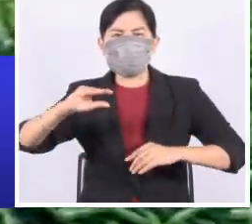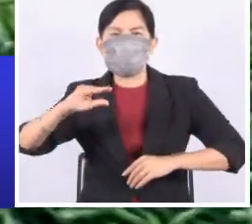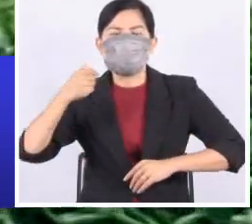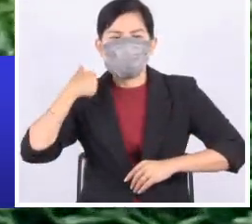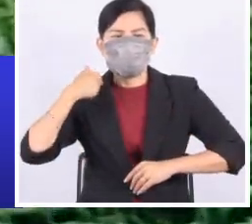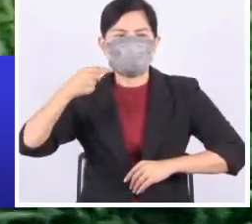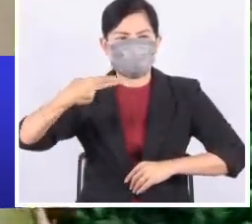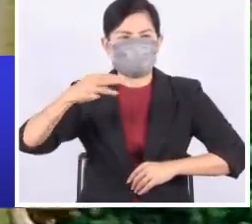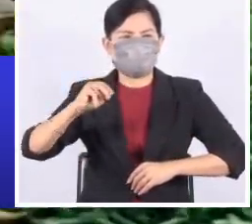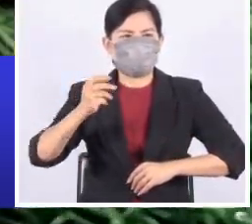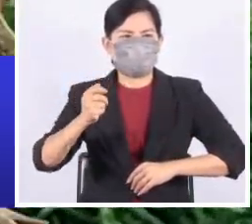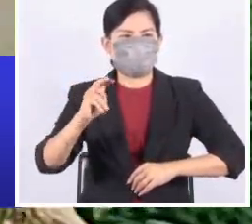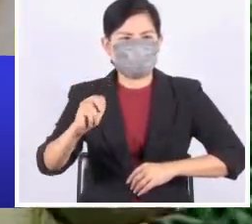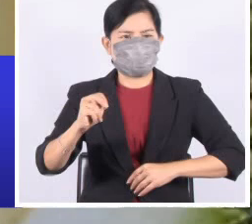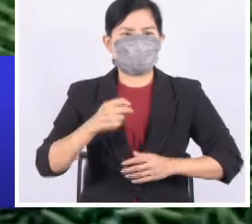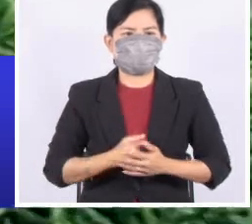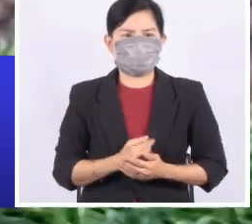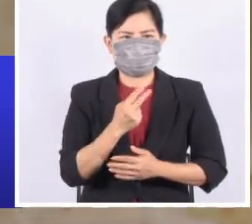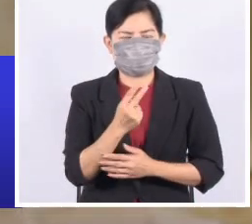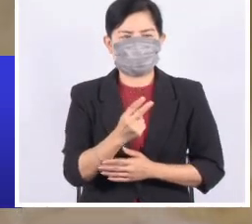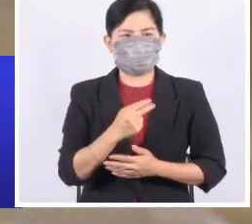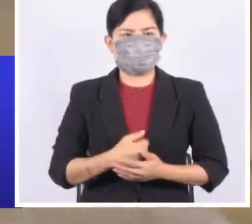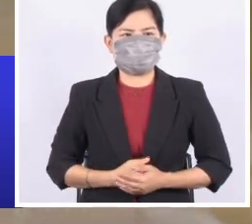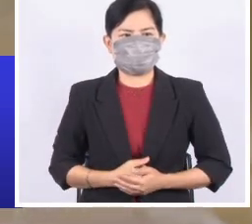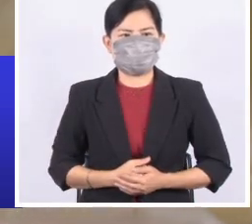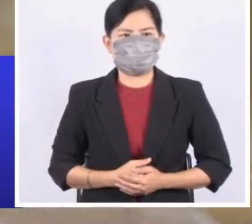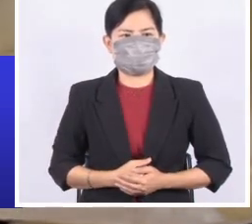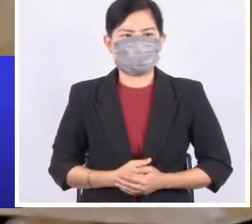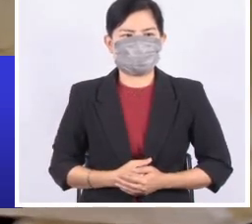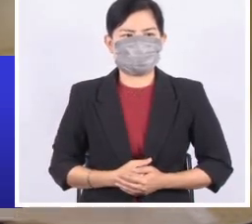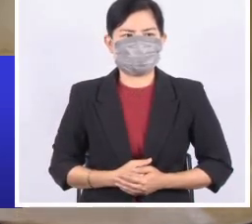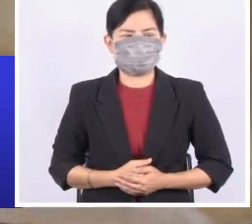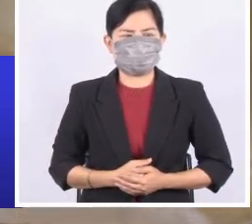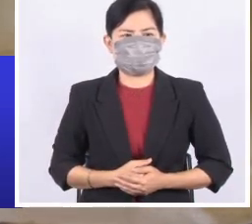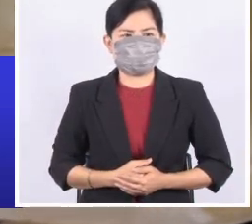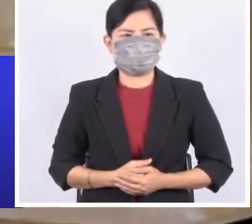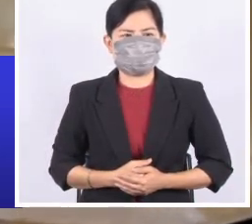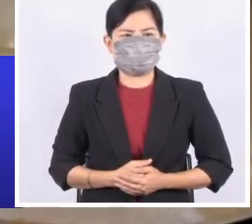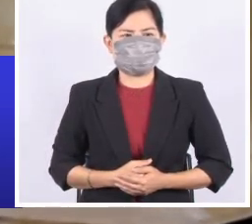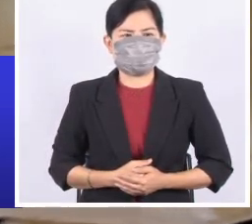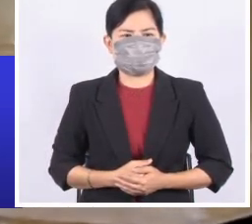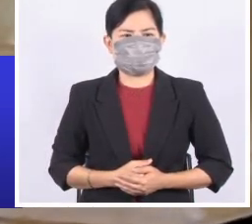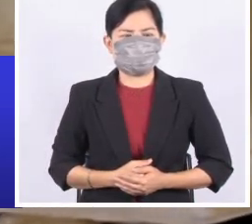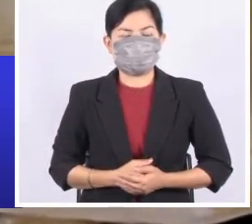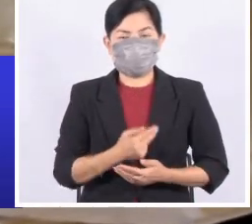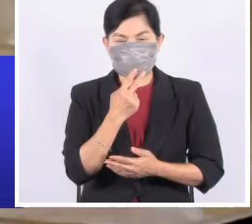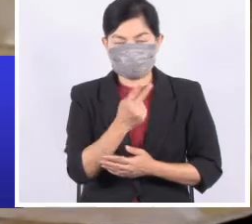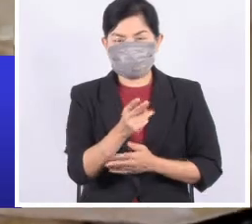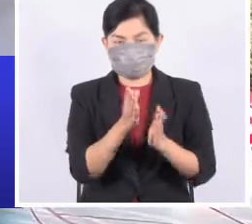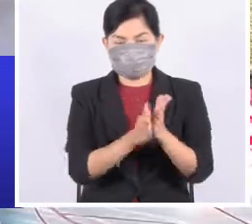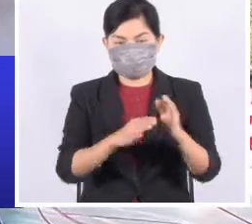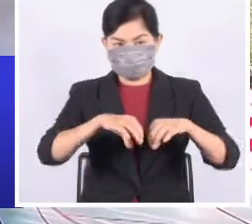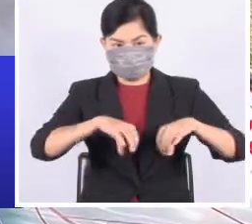ทีเดียวสวยนะ ทุเร ีย นเน า ะ ท ุ เร ีย นใช่ไหม ทุเรียนนะคะเนื้อละเอียดฟูคุณภาพดีมากเลยนะค